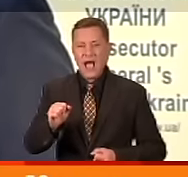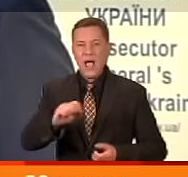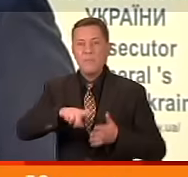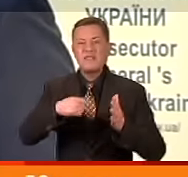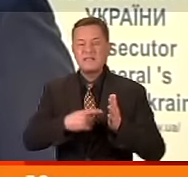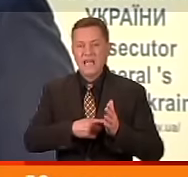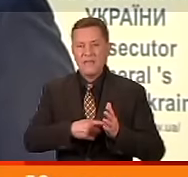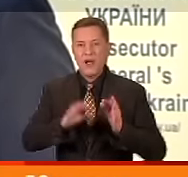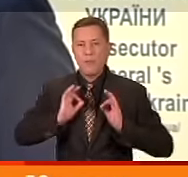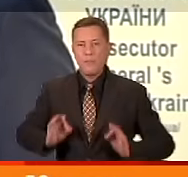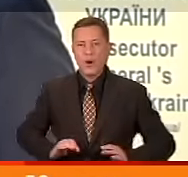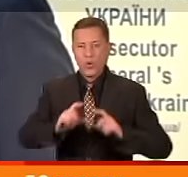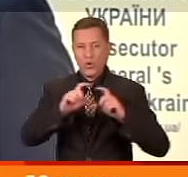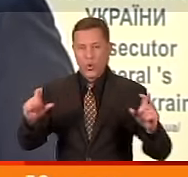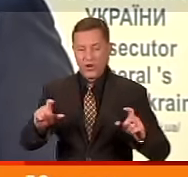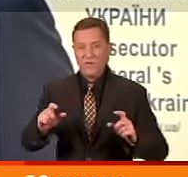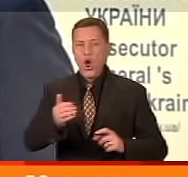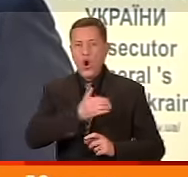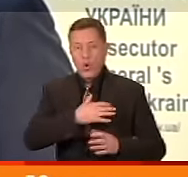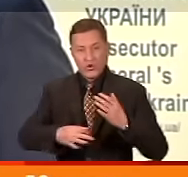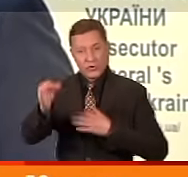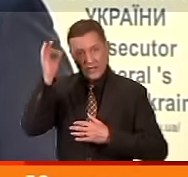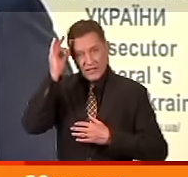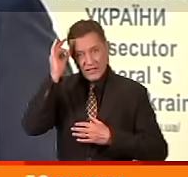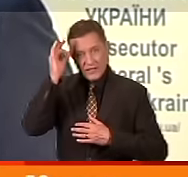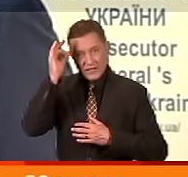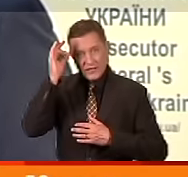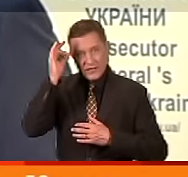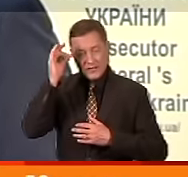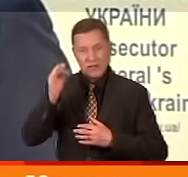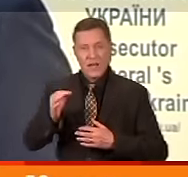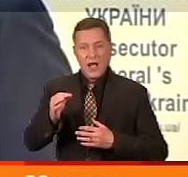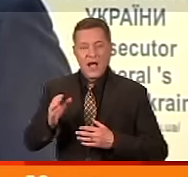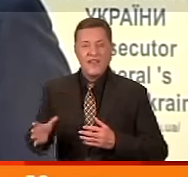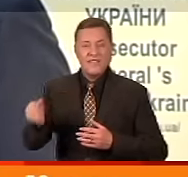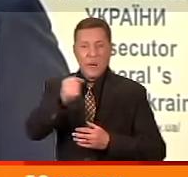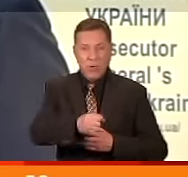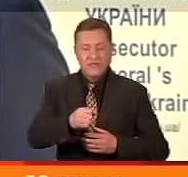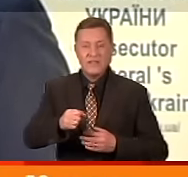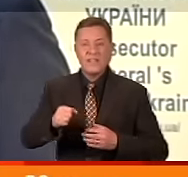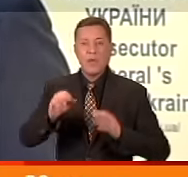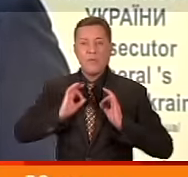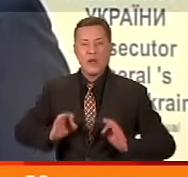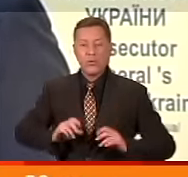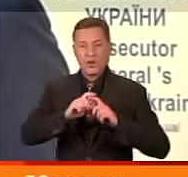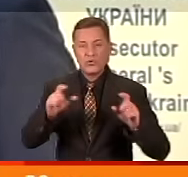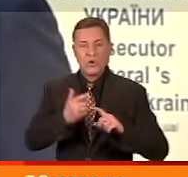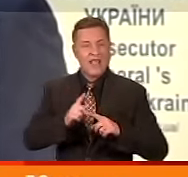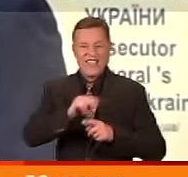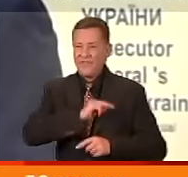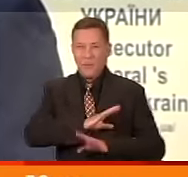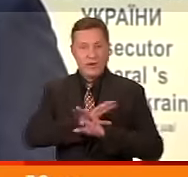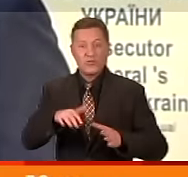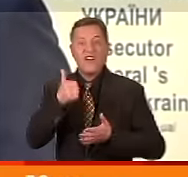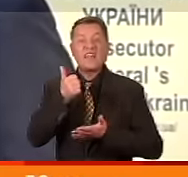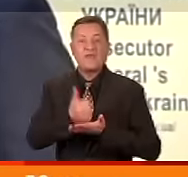прокурорів. І знизу хочу наповнити місцеву прокуратуру юристами, які не працювали у Генеральній прокуратурі. Я